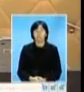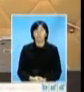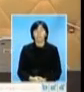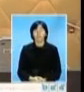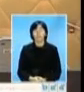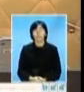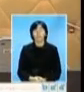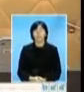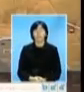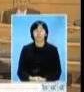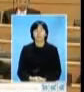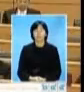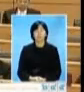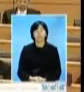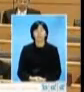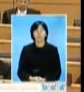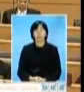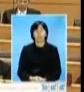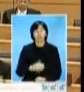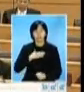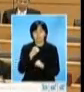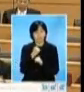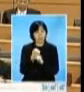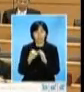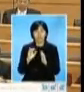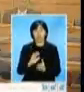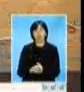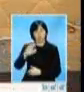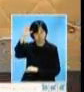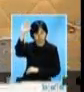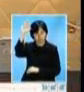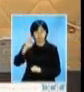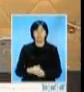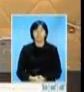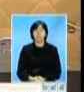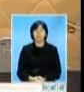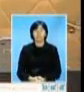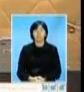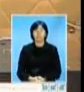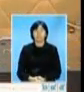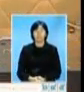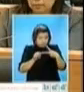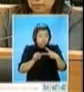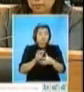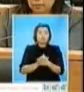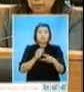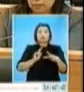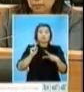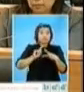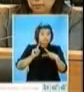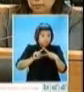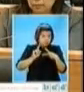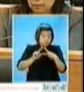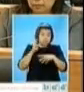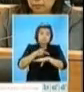ผมไม่ได้ทำอะไรเลยฮะผมยังไม่ได้ทำอะไรสักอย่างที่ท่านจะประท้วงผมเชิญอาจารย์เสริฐนะเชิญนะ ถ้าท่านประ